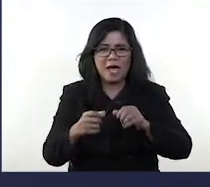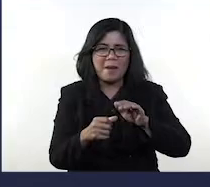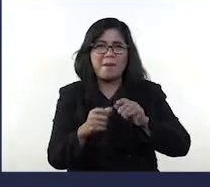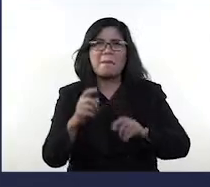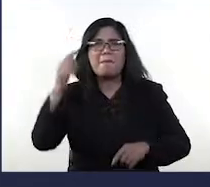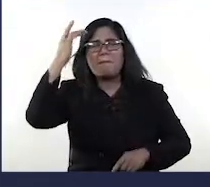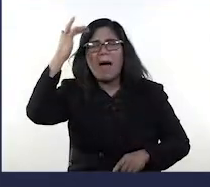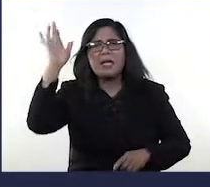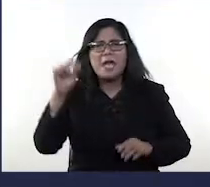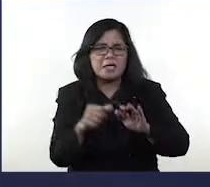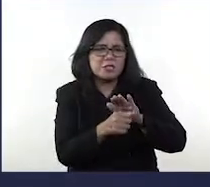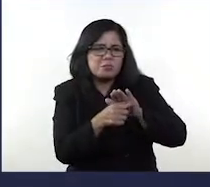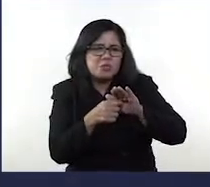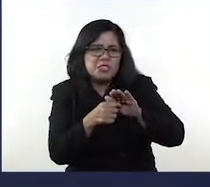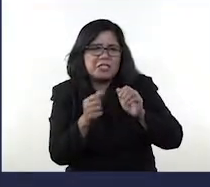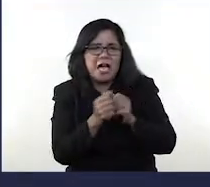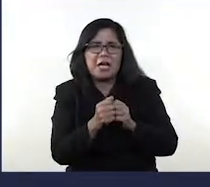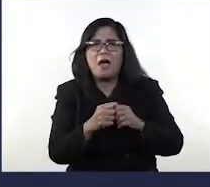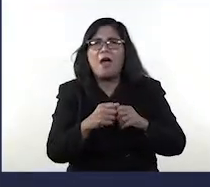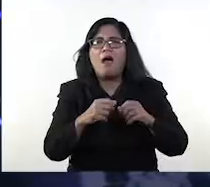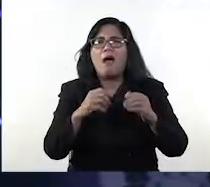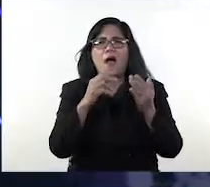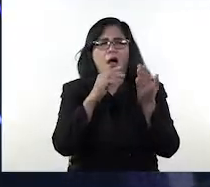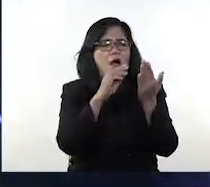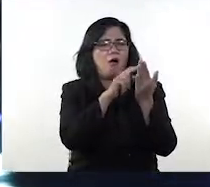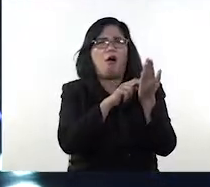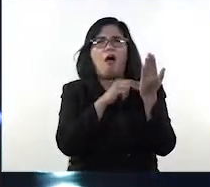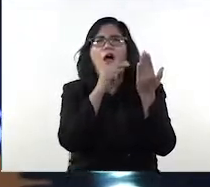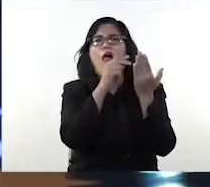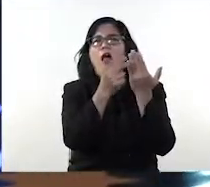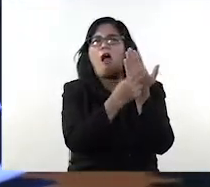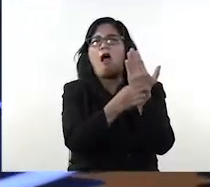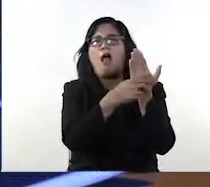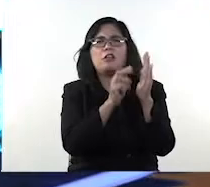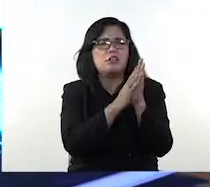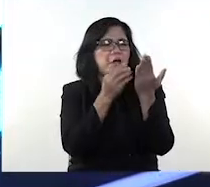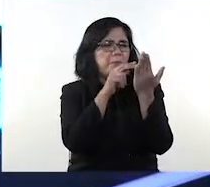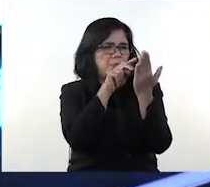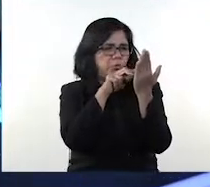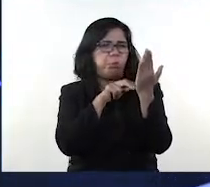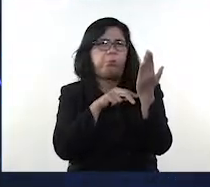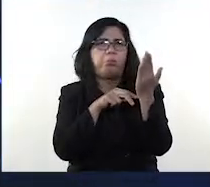menyembunyikan dengan ayat-ayat Alkitab pandai menyembunyikan